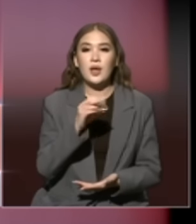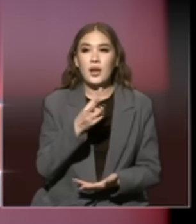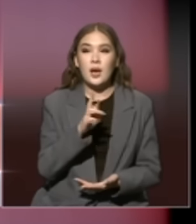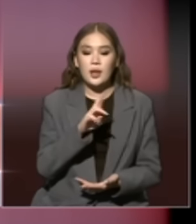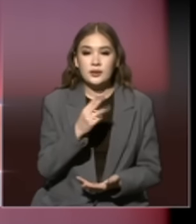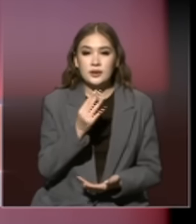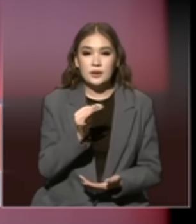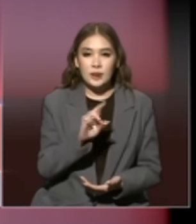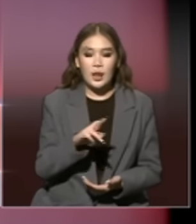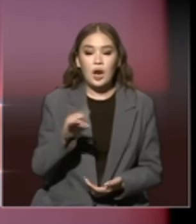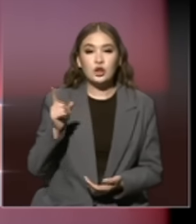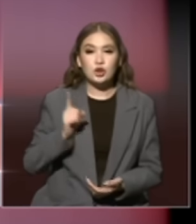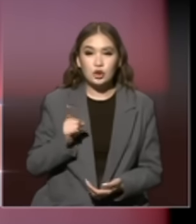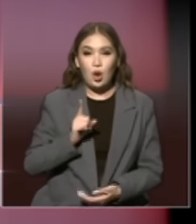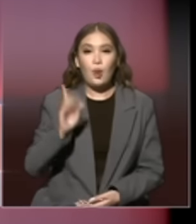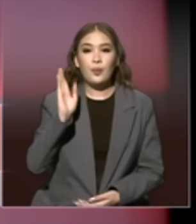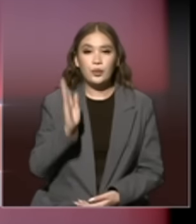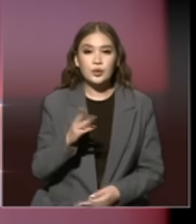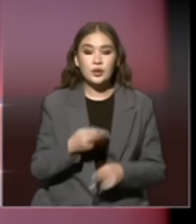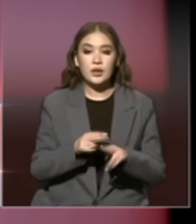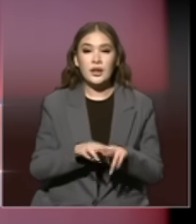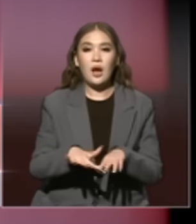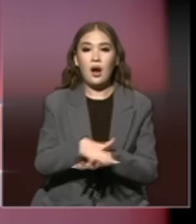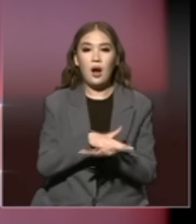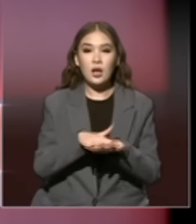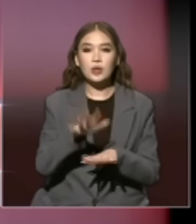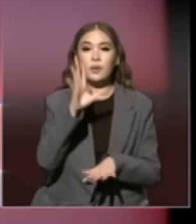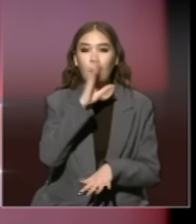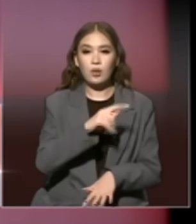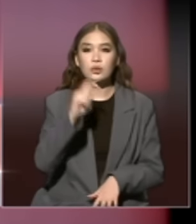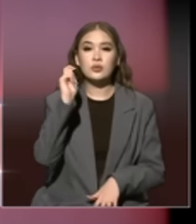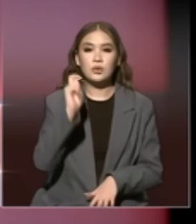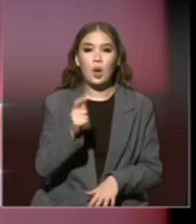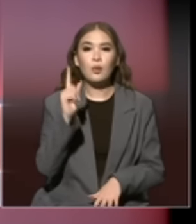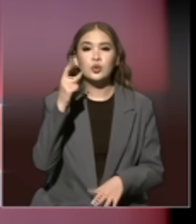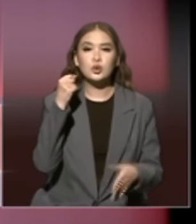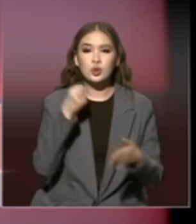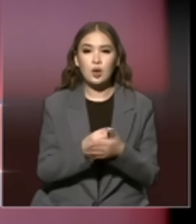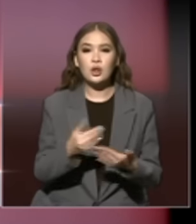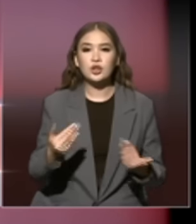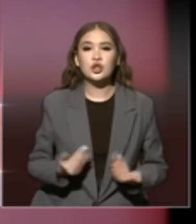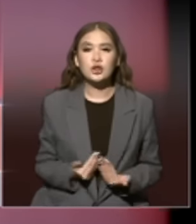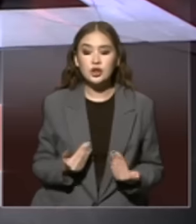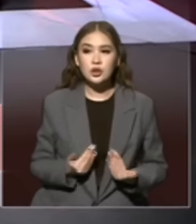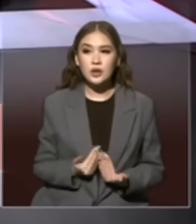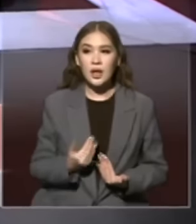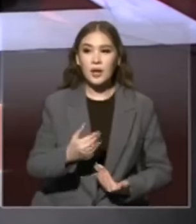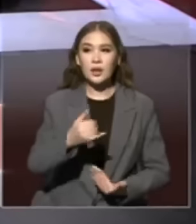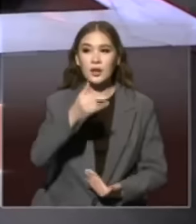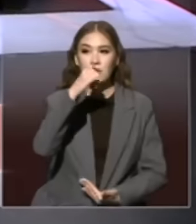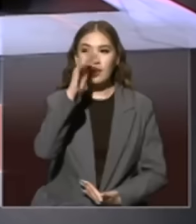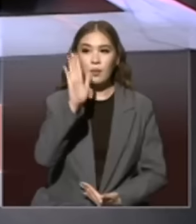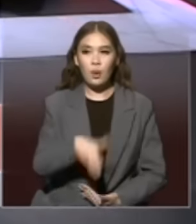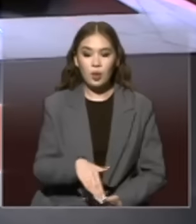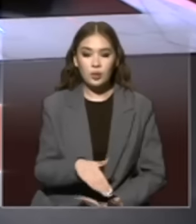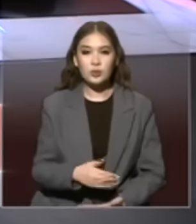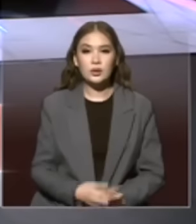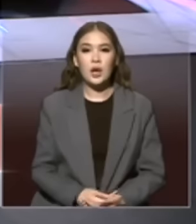Сол себептен ойлаймын деп, енді халық жаза беруі мүмкін. Неге өмір бақи бас бостандығын неге